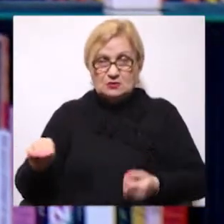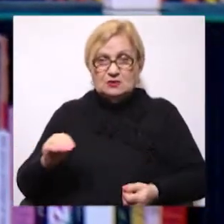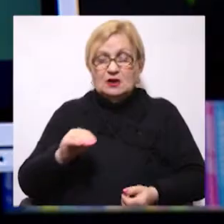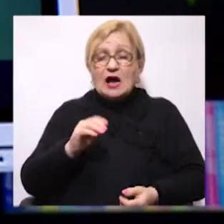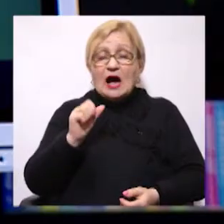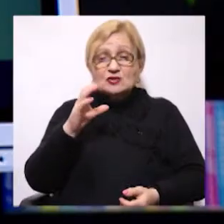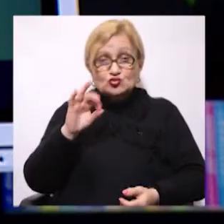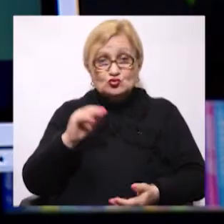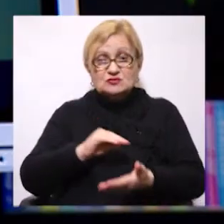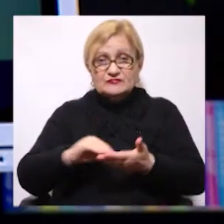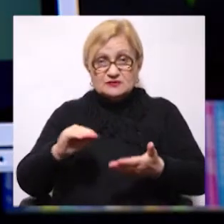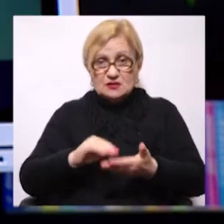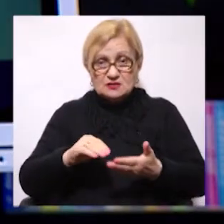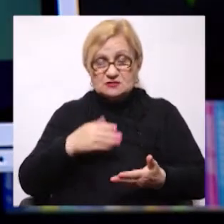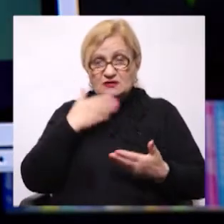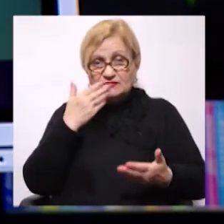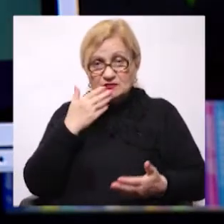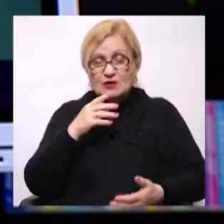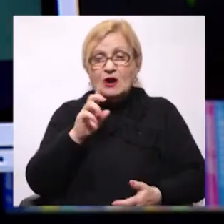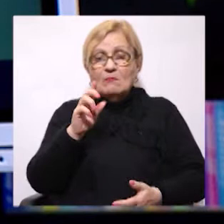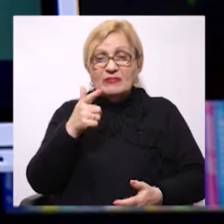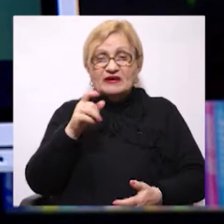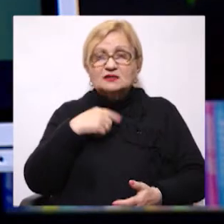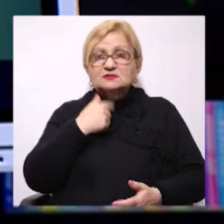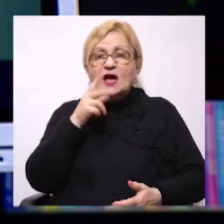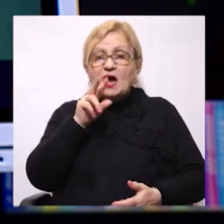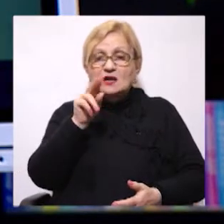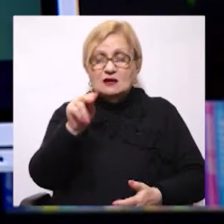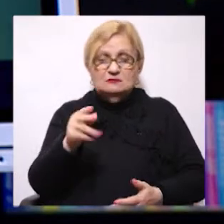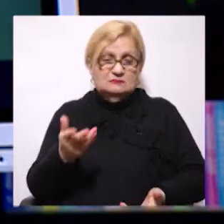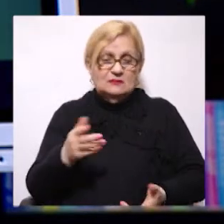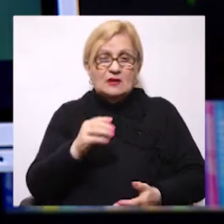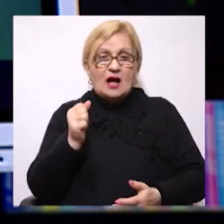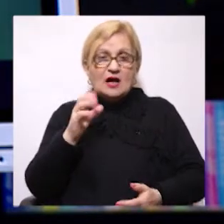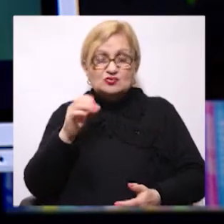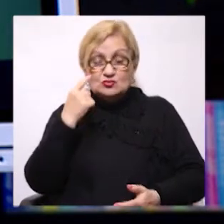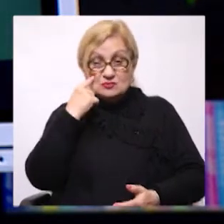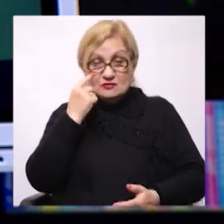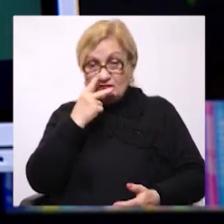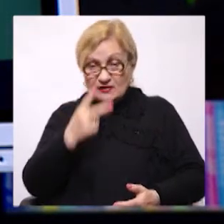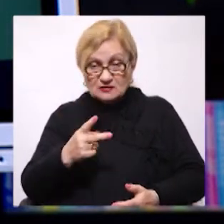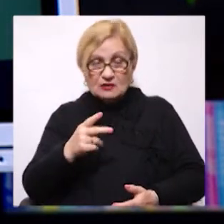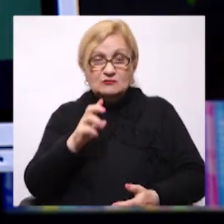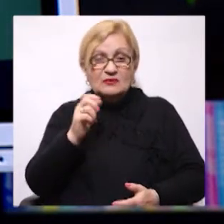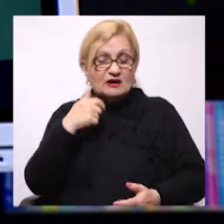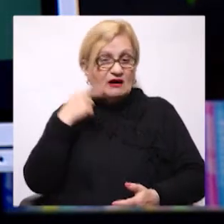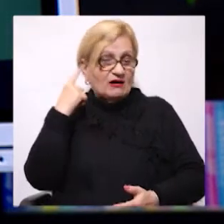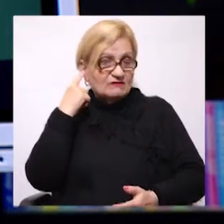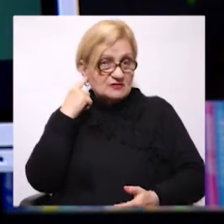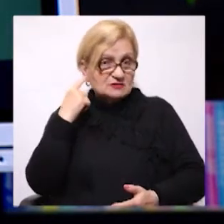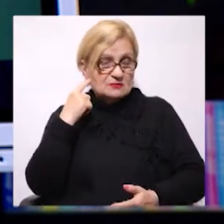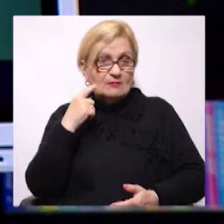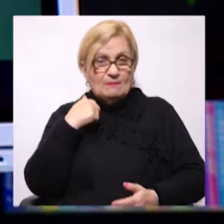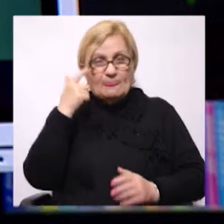და ვკითხულობთ, ბგერას წარმოვთქვამთ, ასოს ვწერთ, ასოს ვხედავთ, ბგერა გვესმის. ეს ვფიქრობ გასაგები